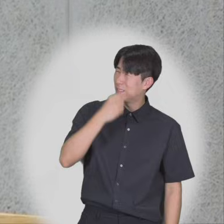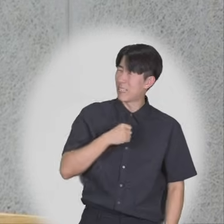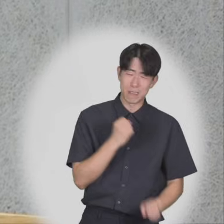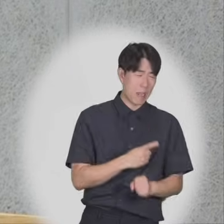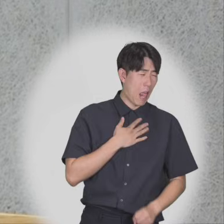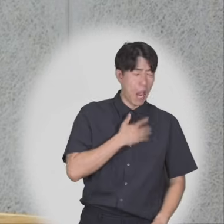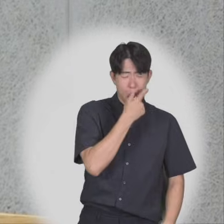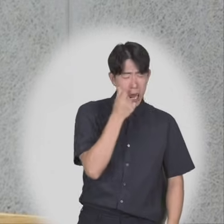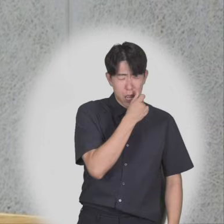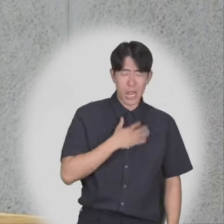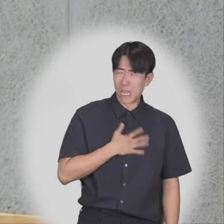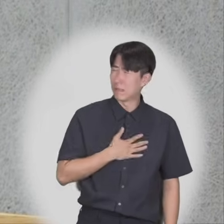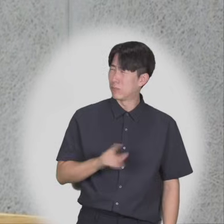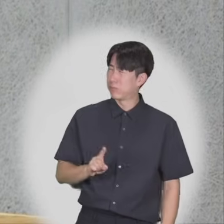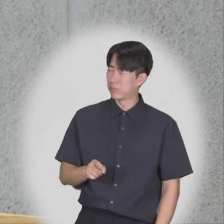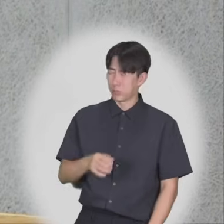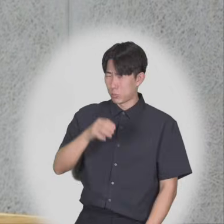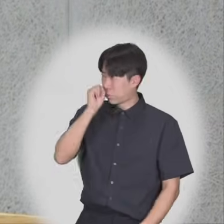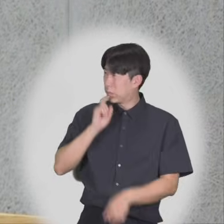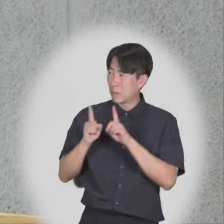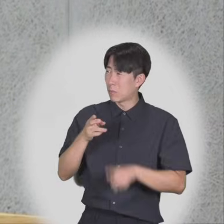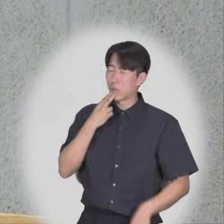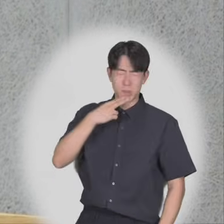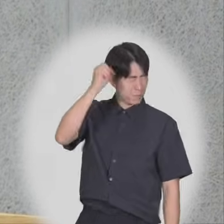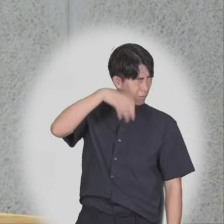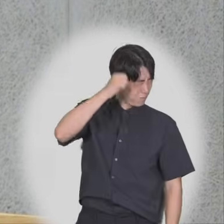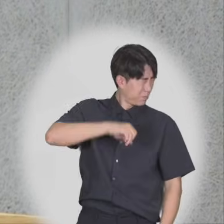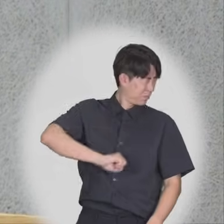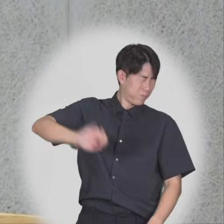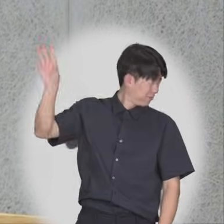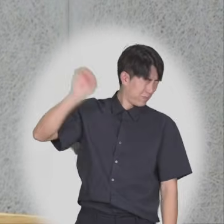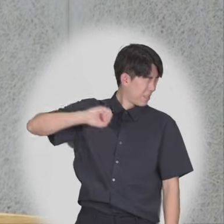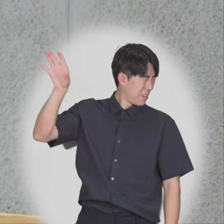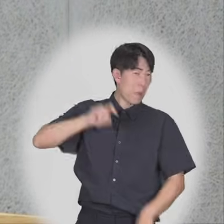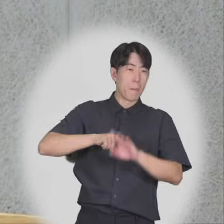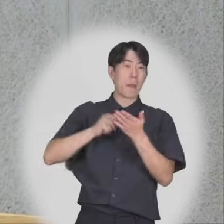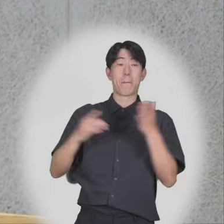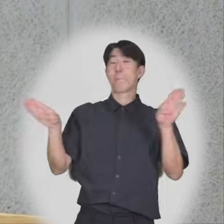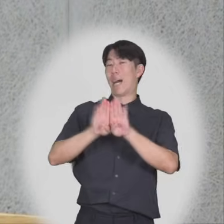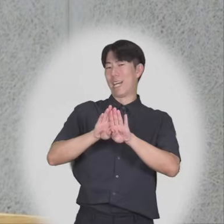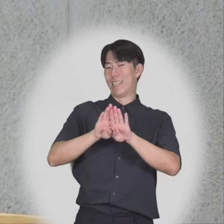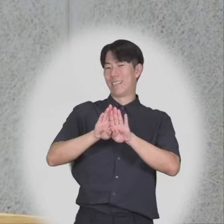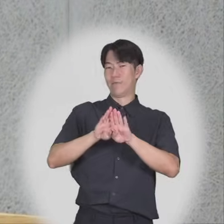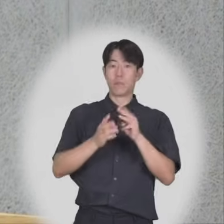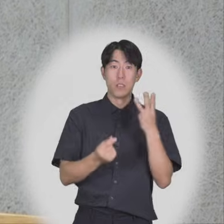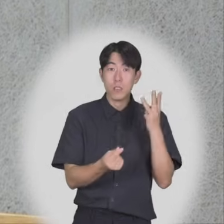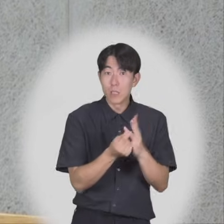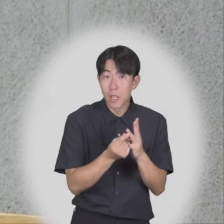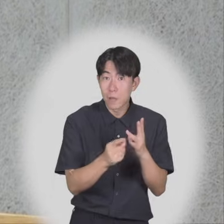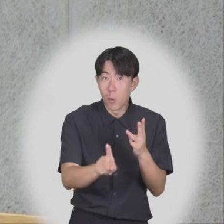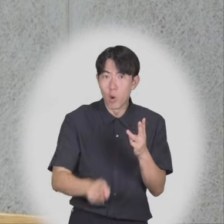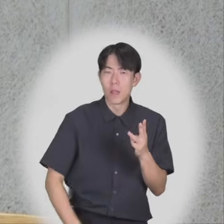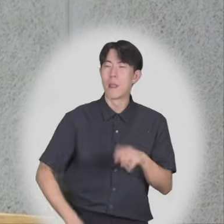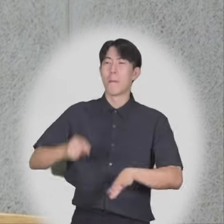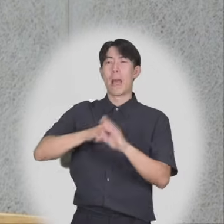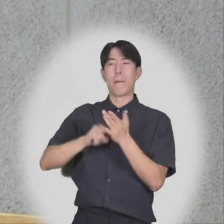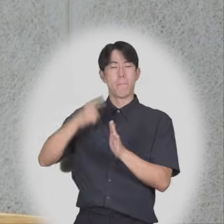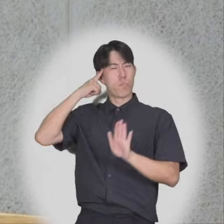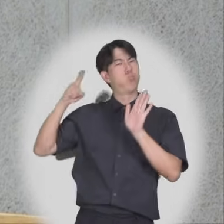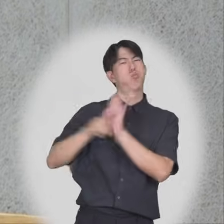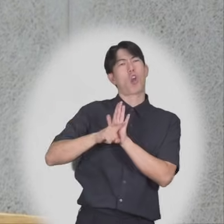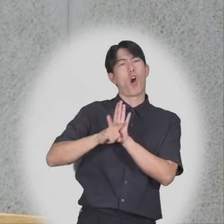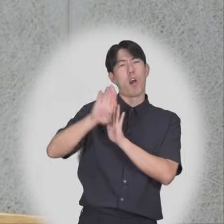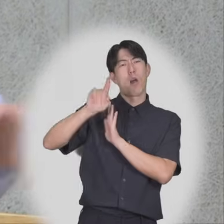아는 건데 무슨 뾰족한 게 있겠어? 그러면서 이제 마음을 닫아버리는 것이고요. 그 다음에 이제 부정적인 마음입니다. closed